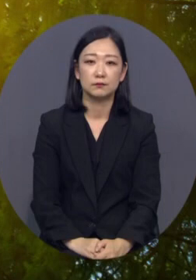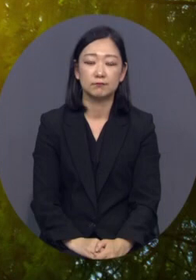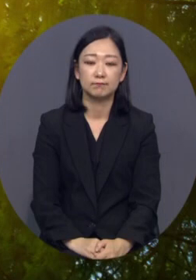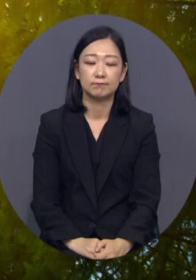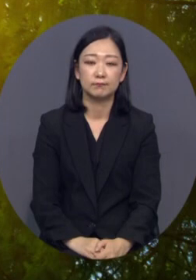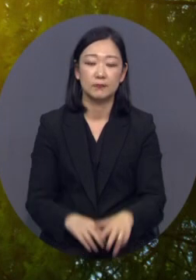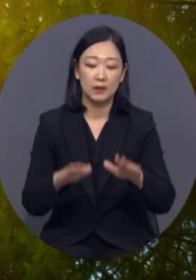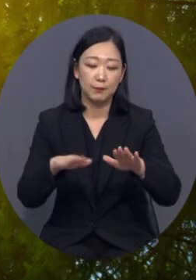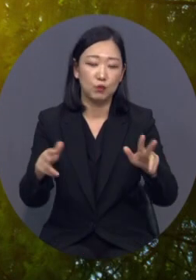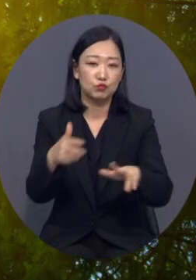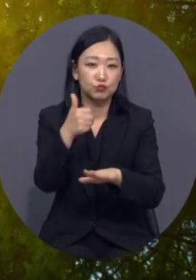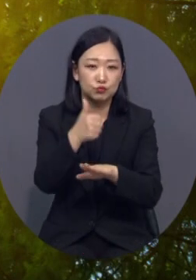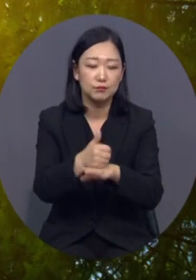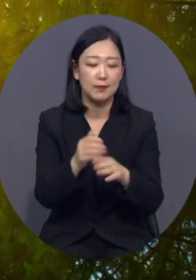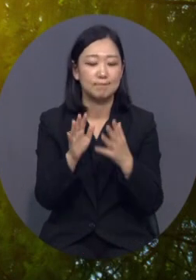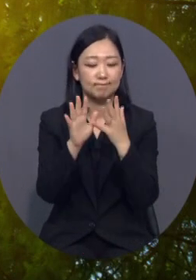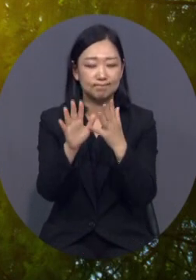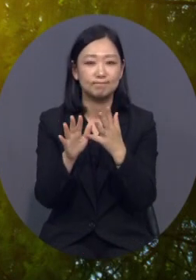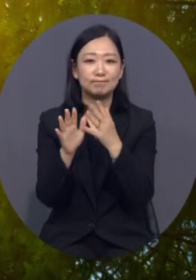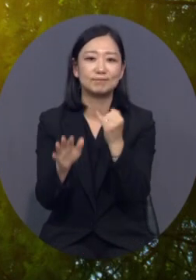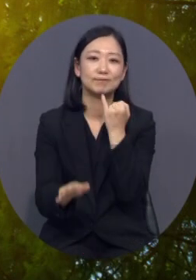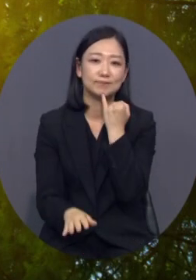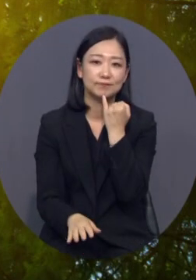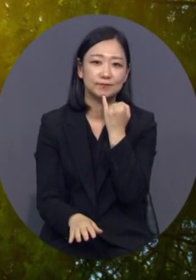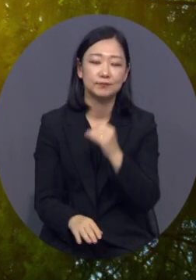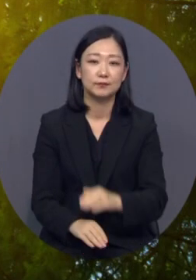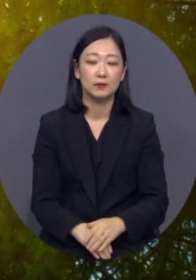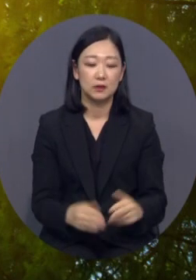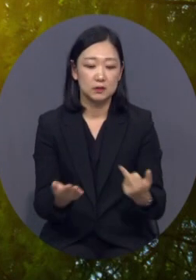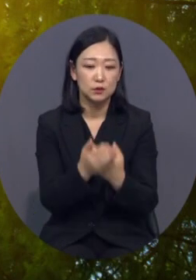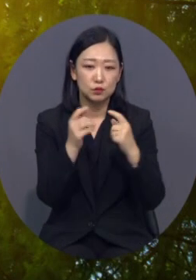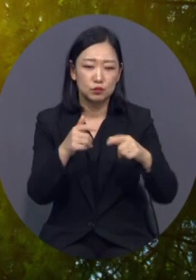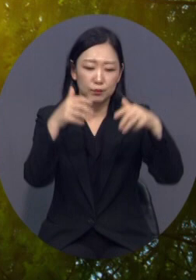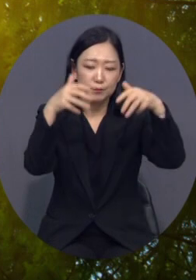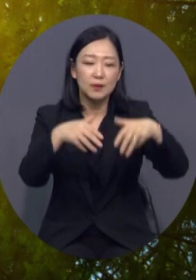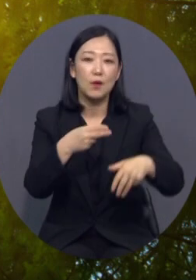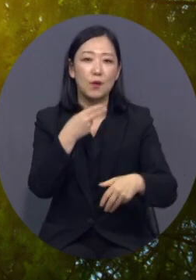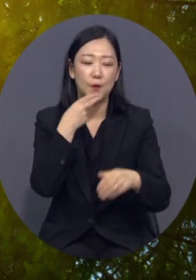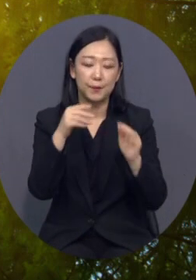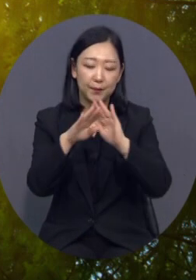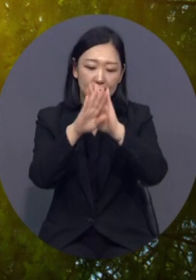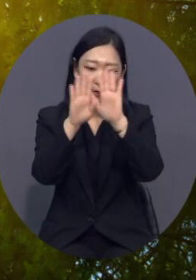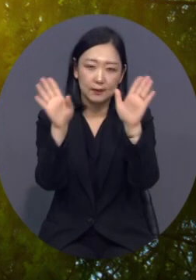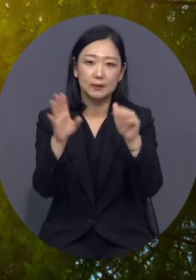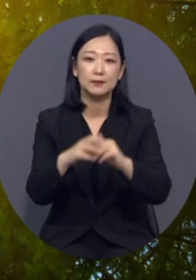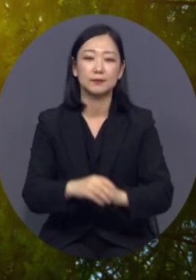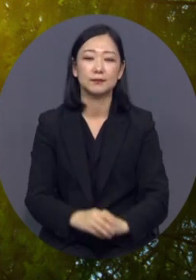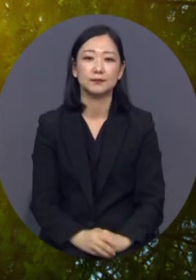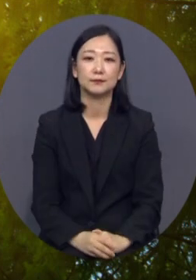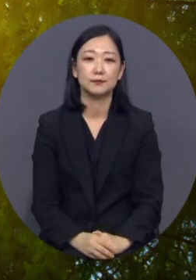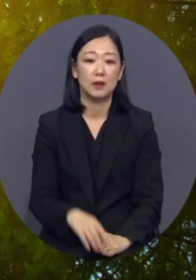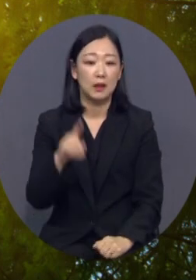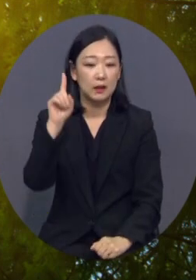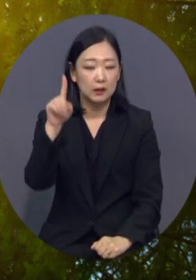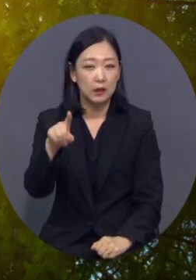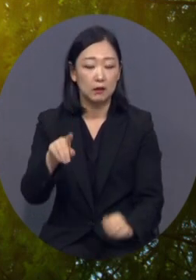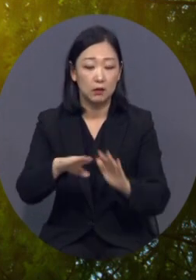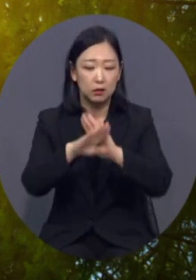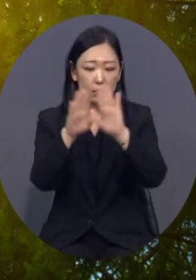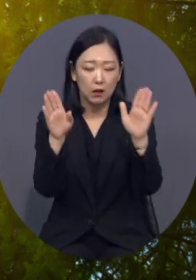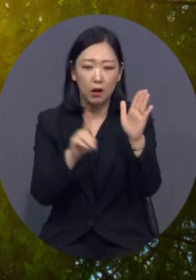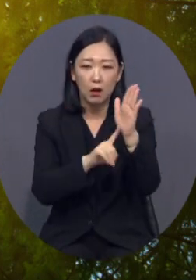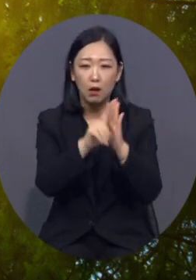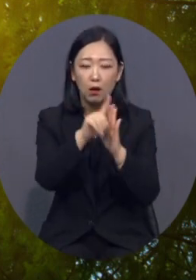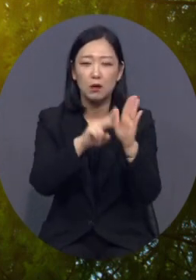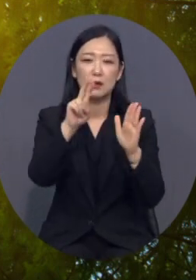이번 주말에는 나들이 다녀오기 무난하겠습니다 제주도는 비 소식 없이 맑은 하늘이 드러나겠고 내일은 낮 기온이